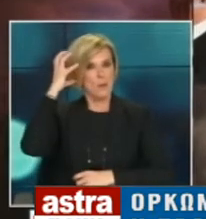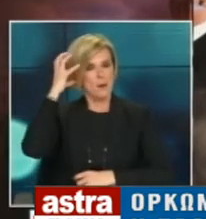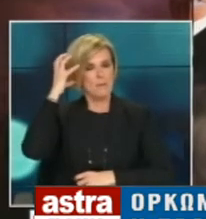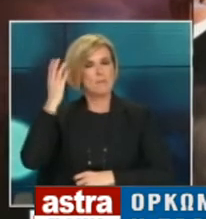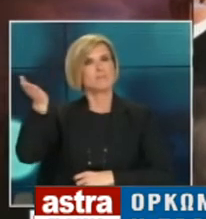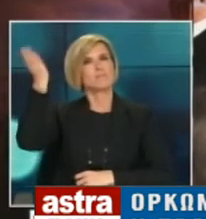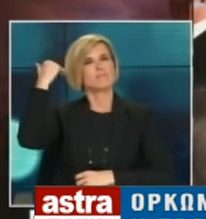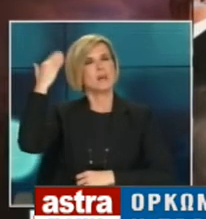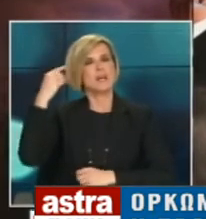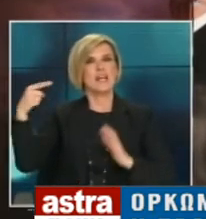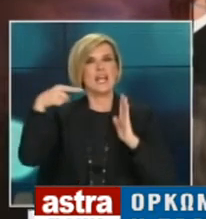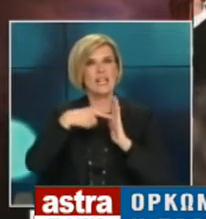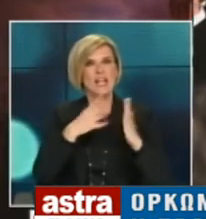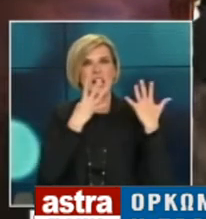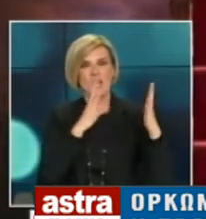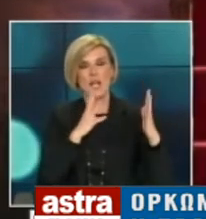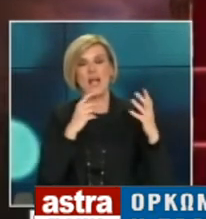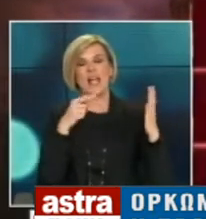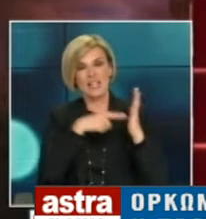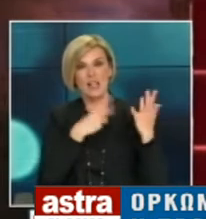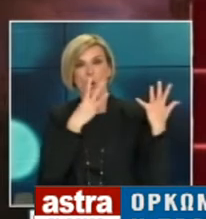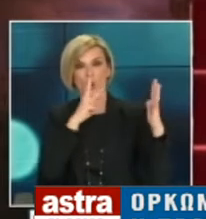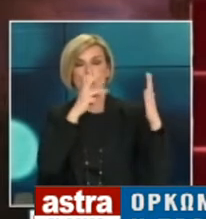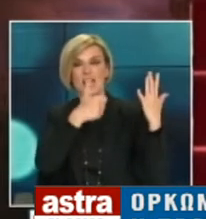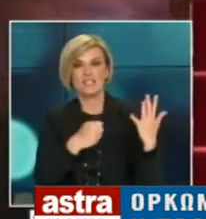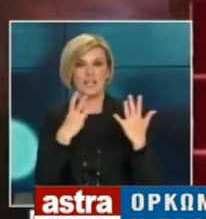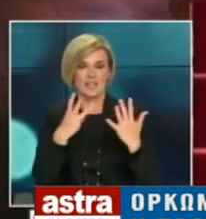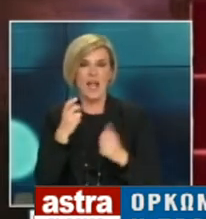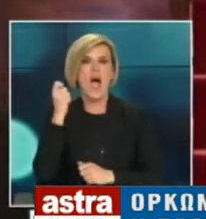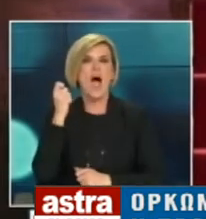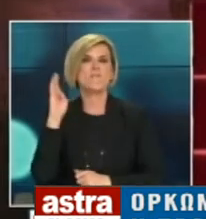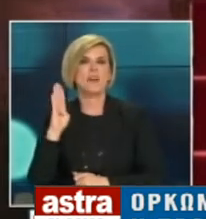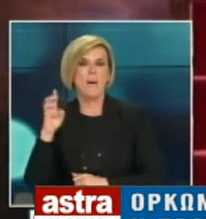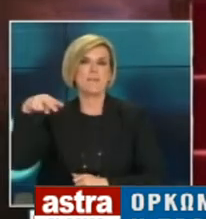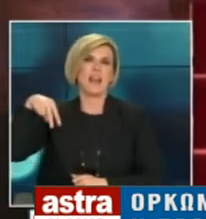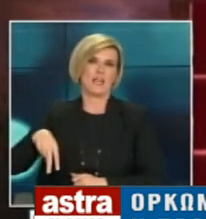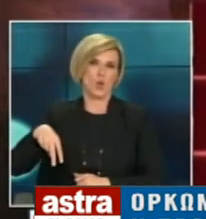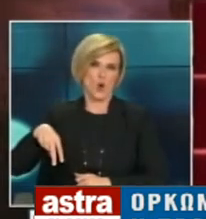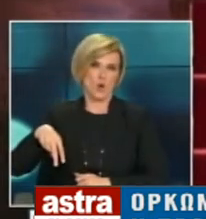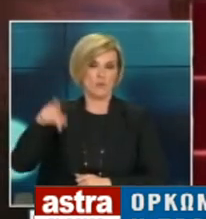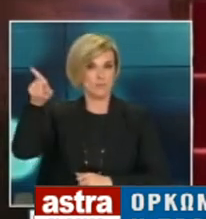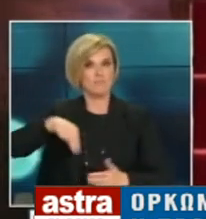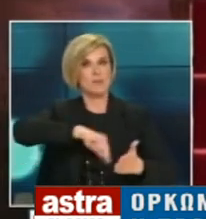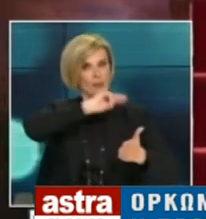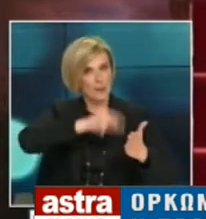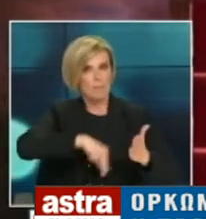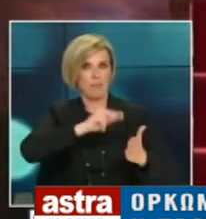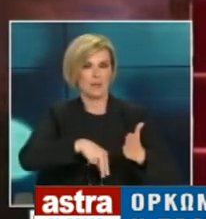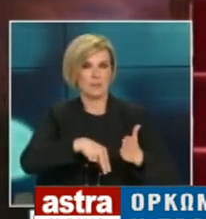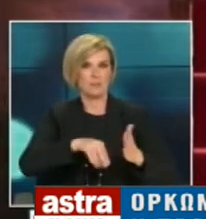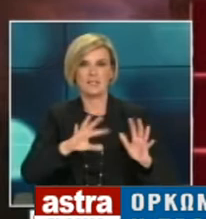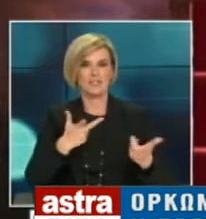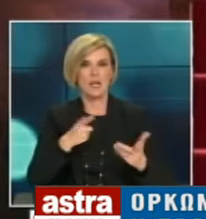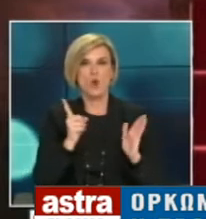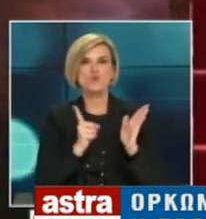Γενάρη. Το 1863 ο Αμπραχάμ Λίνκον υπέγραψε την πράξη των